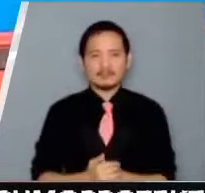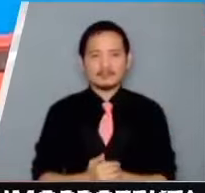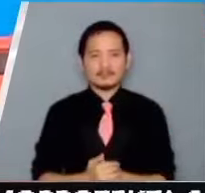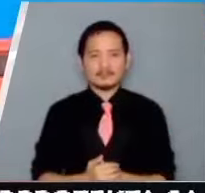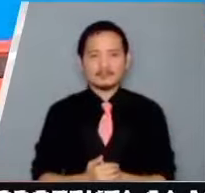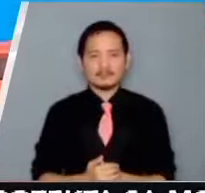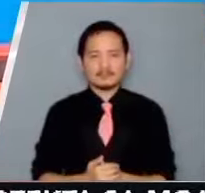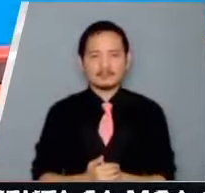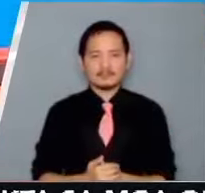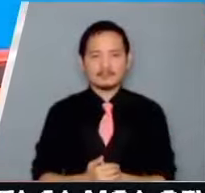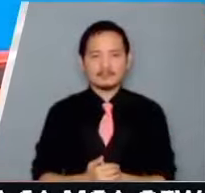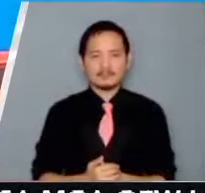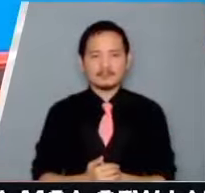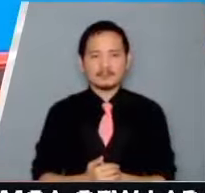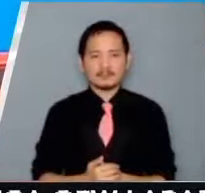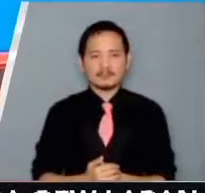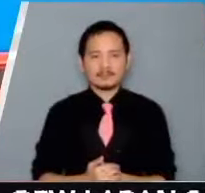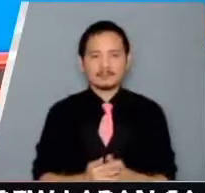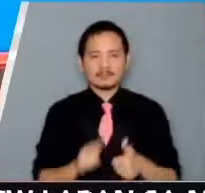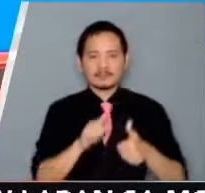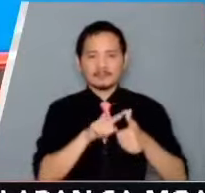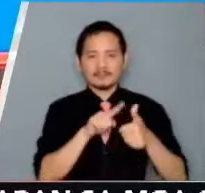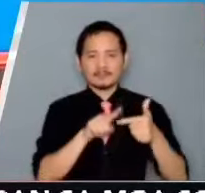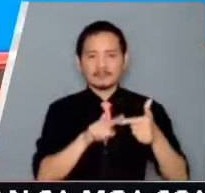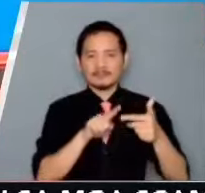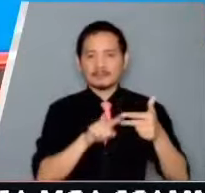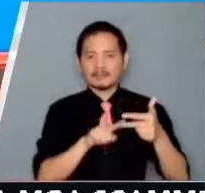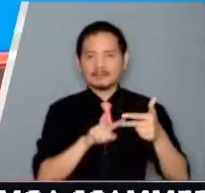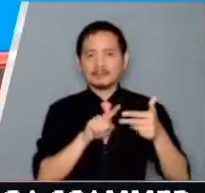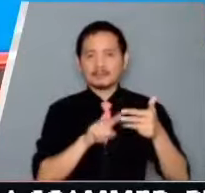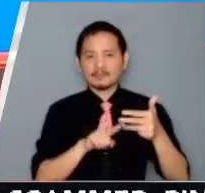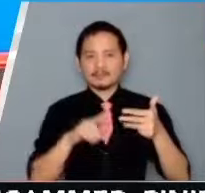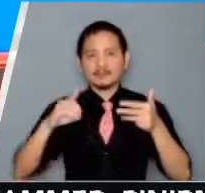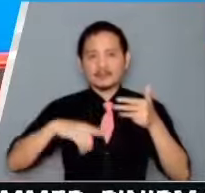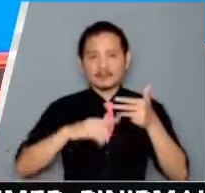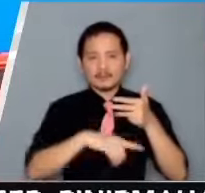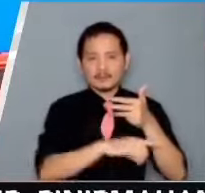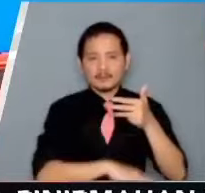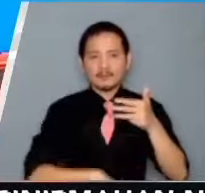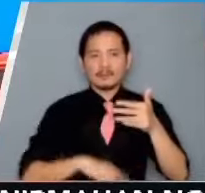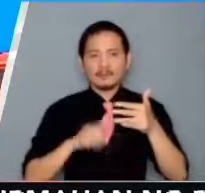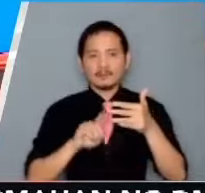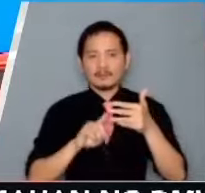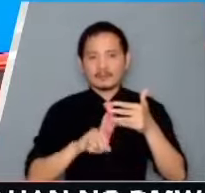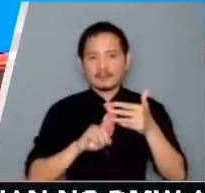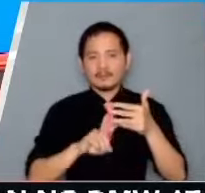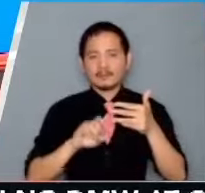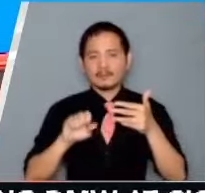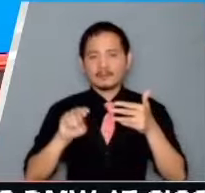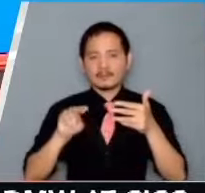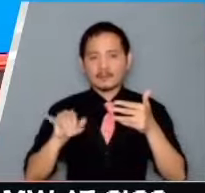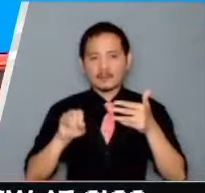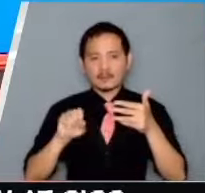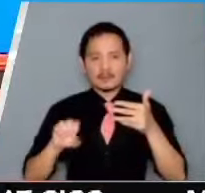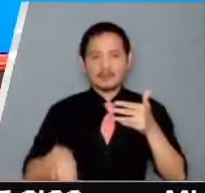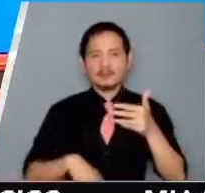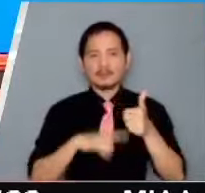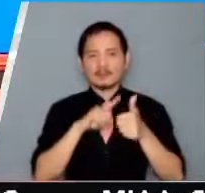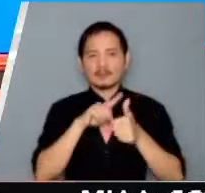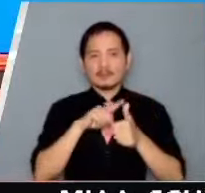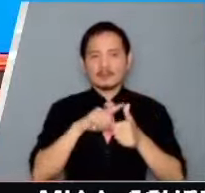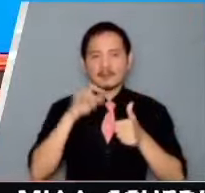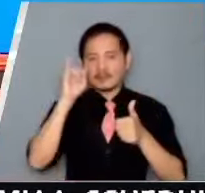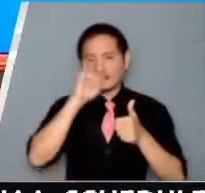Samar, 39 degrees Celsius sa Dagupan, 39 din sa San Jose at Iloilo at 38 degrees Celsius sa Pasay